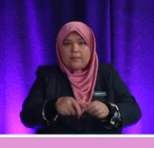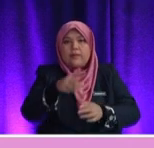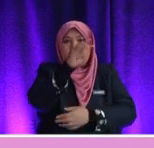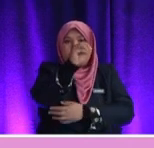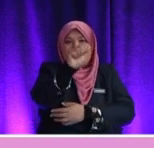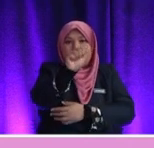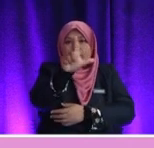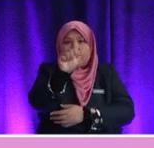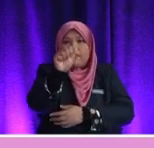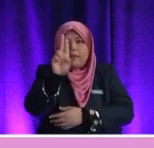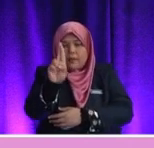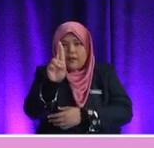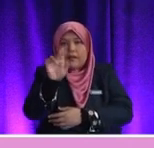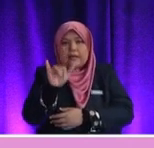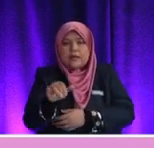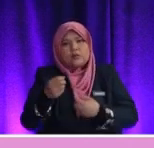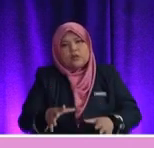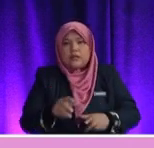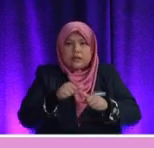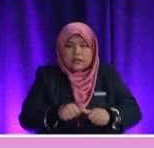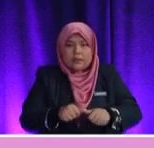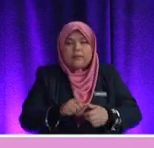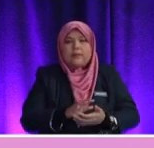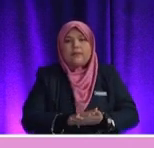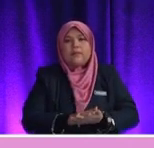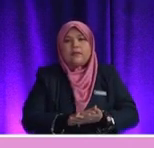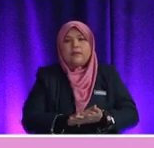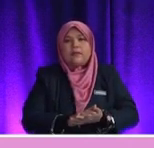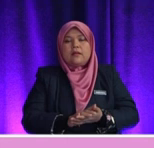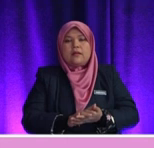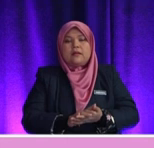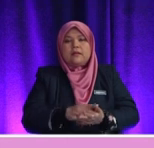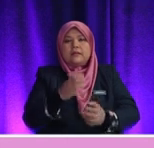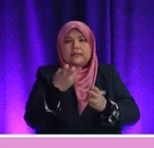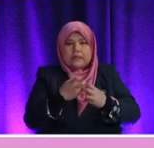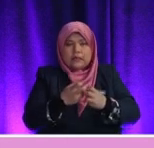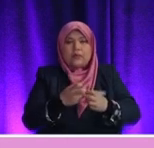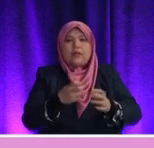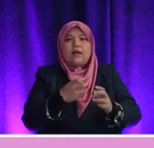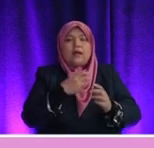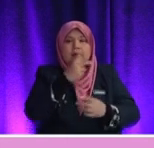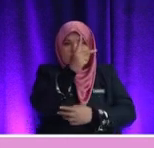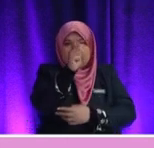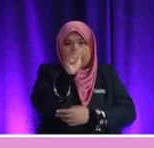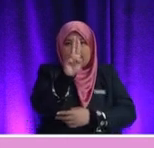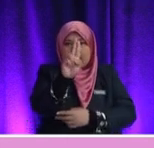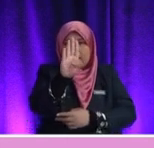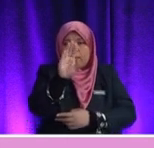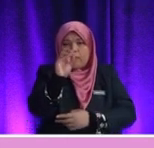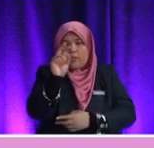pembuluh ubah yang kita tetapkan yaitu jenis elektron kita akan gunakan Let's out jenis kabel Oke